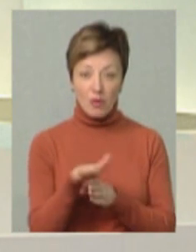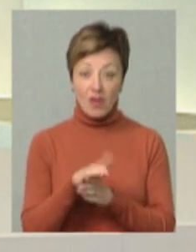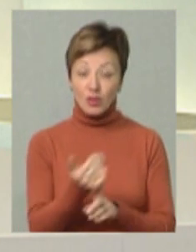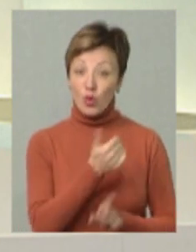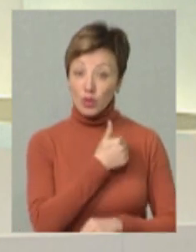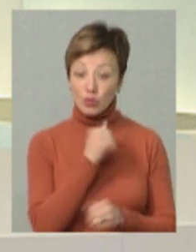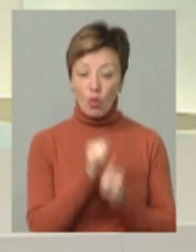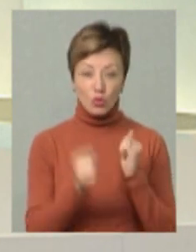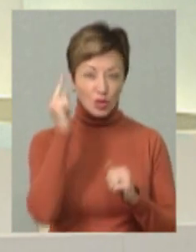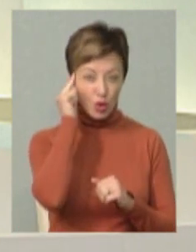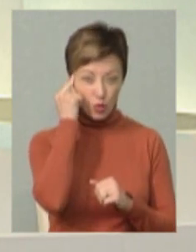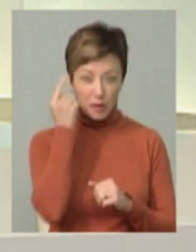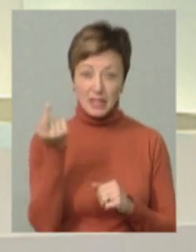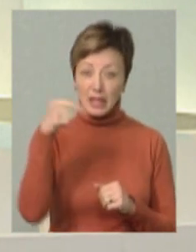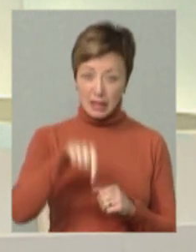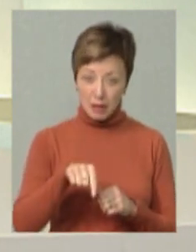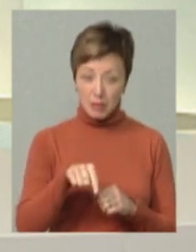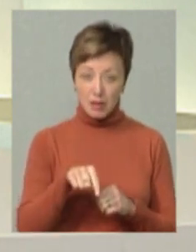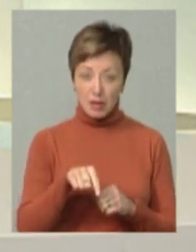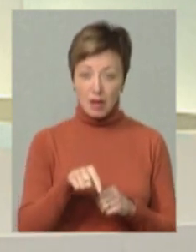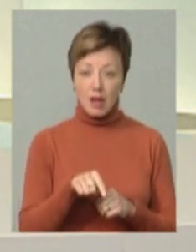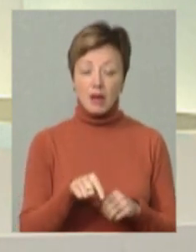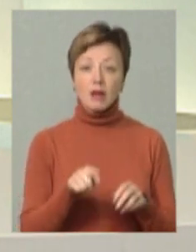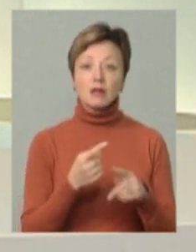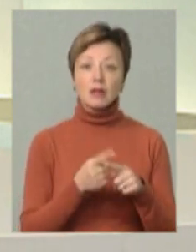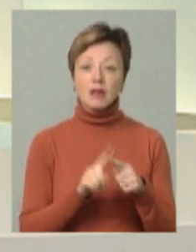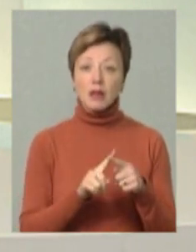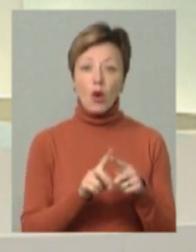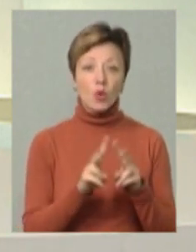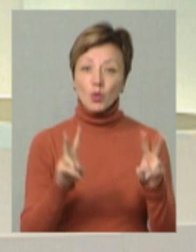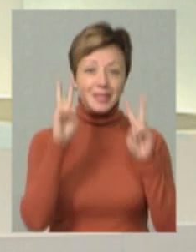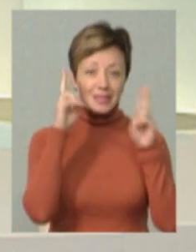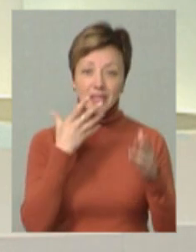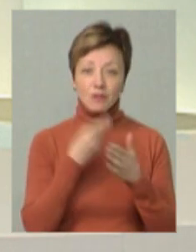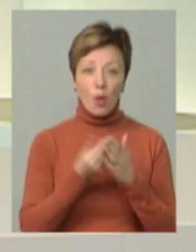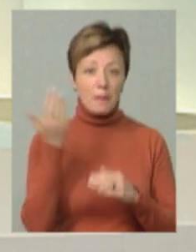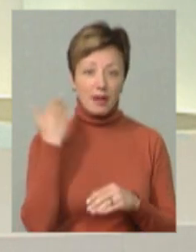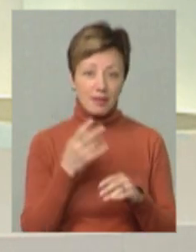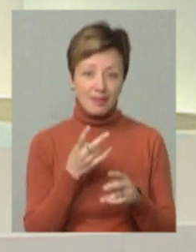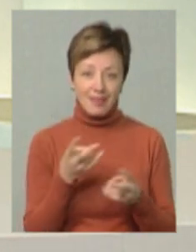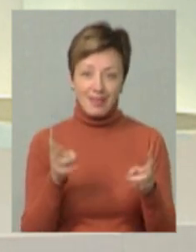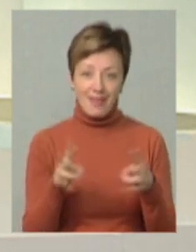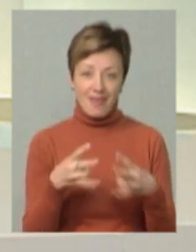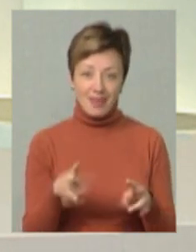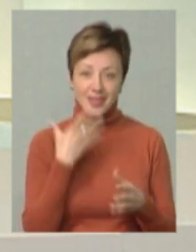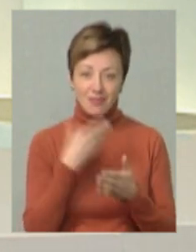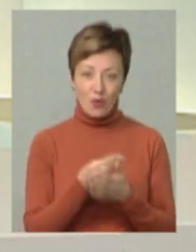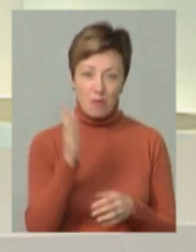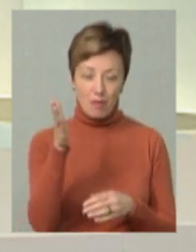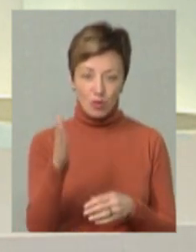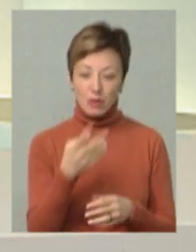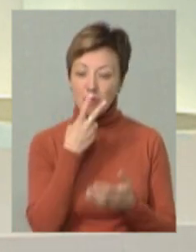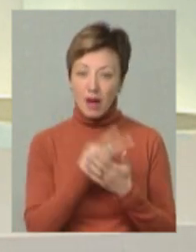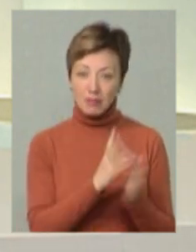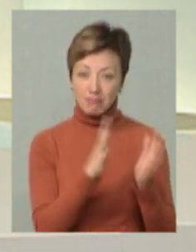щоб кожен задумався над тим. Максим Рильський говорив, хто не знає свого минулого, не вартий свого майбутнього. І як бачимо